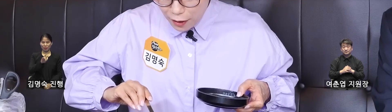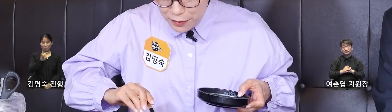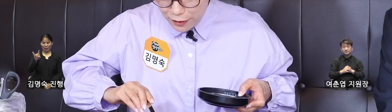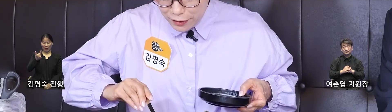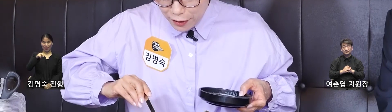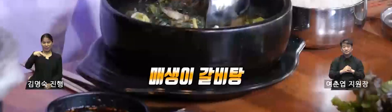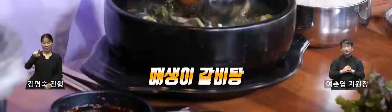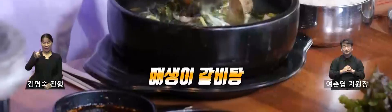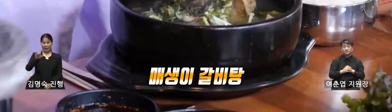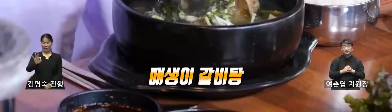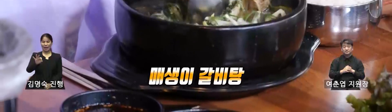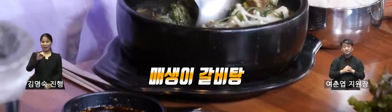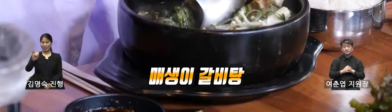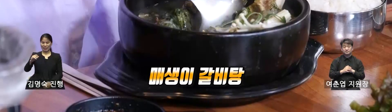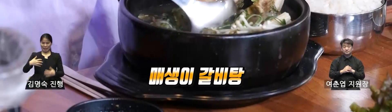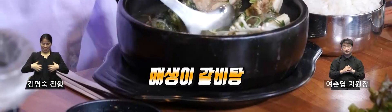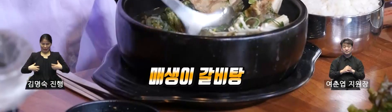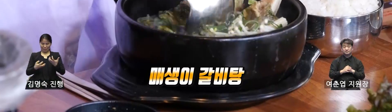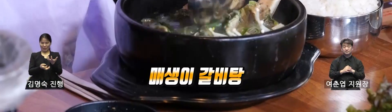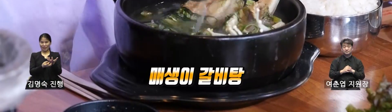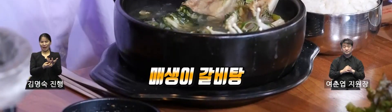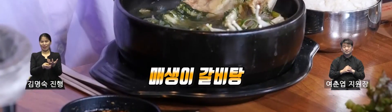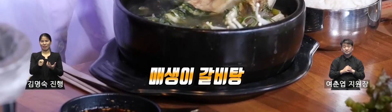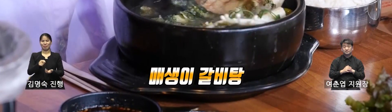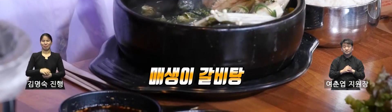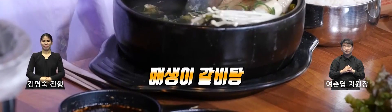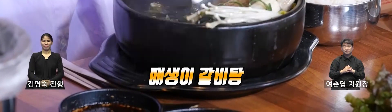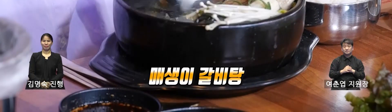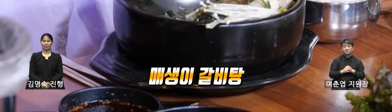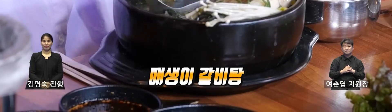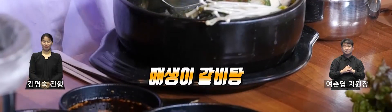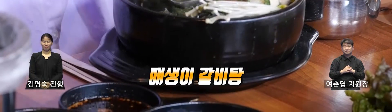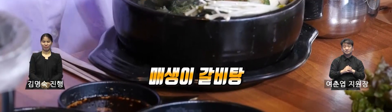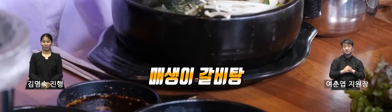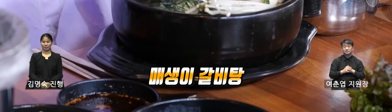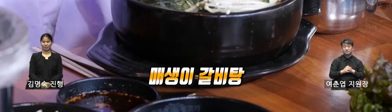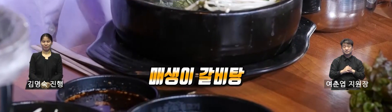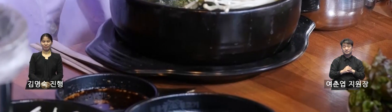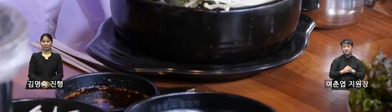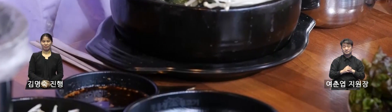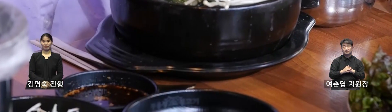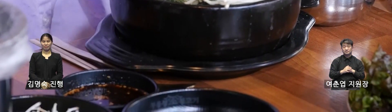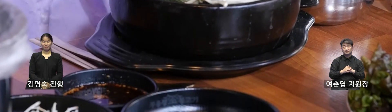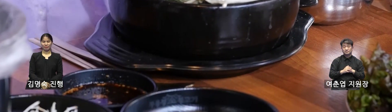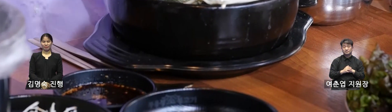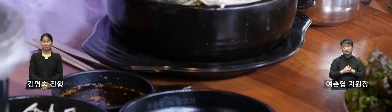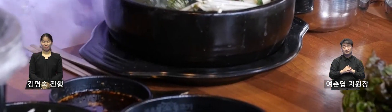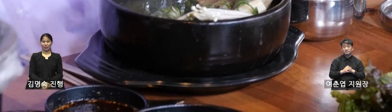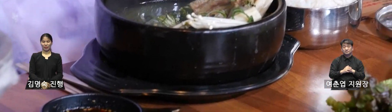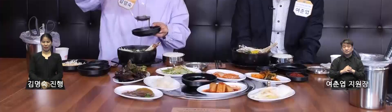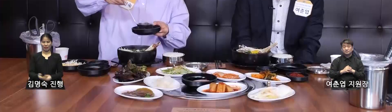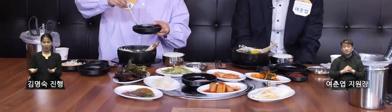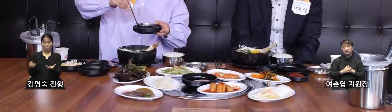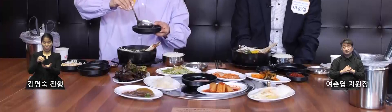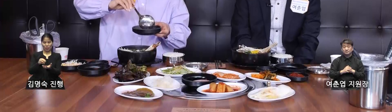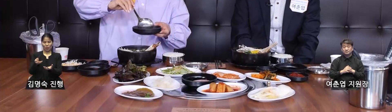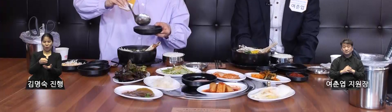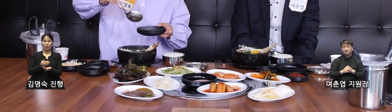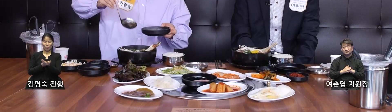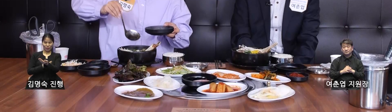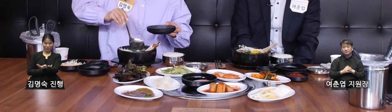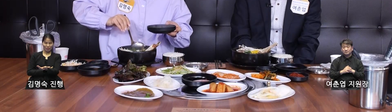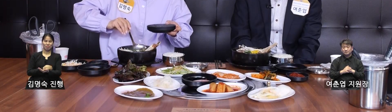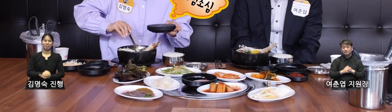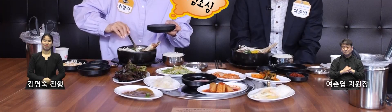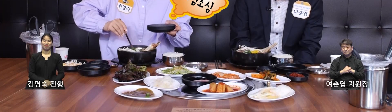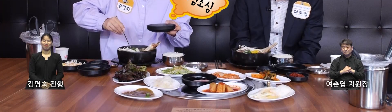매생이 갈비탕이에요. 매생이 갈비탕. 네. 예, 매생이가 제가 요거를 좀 떠드릴게요.